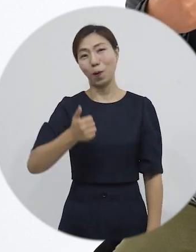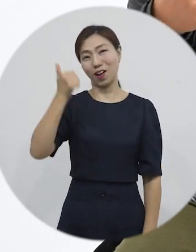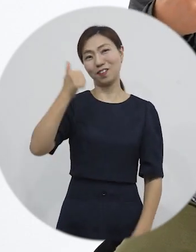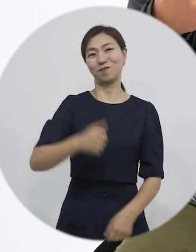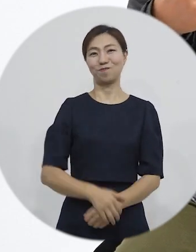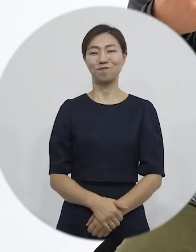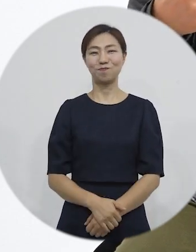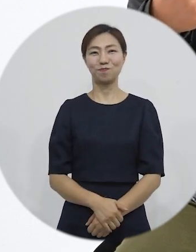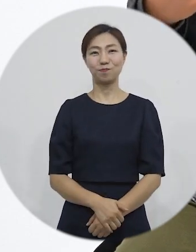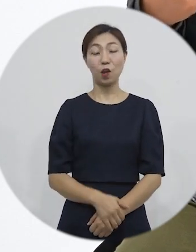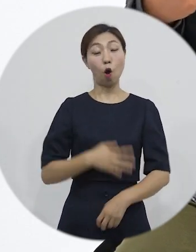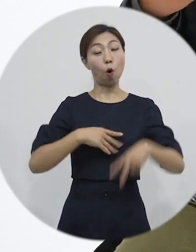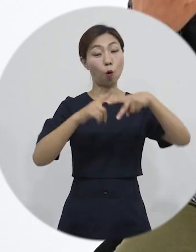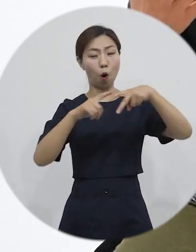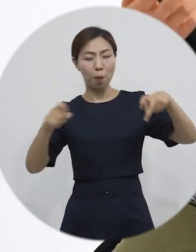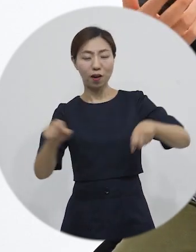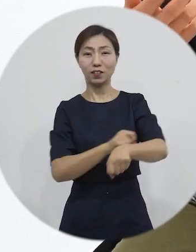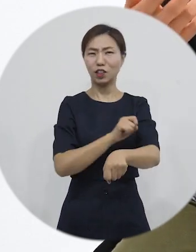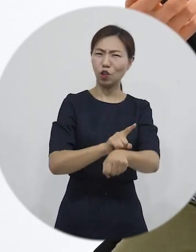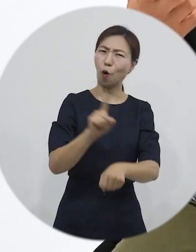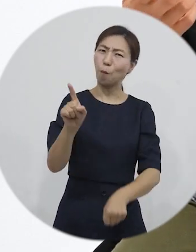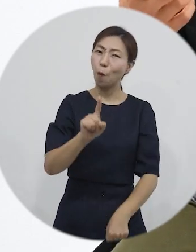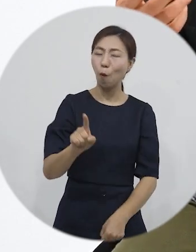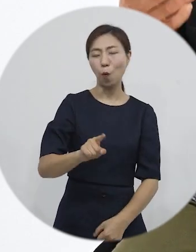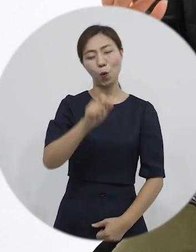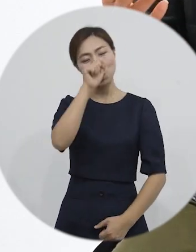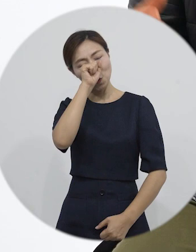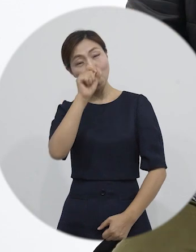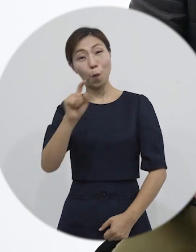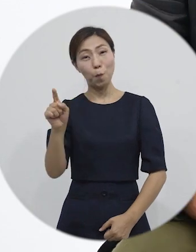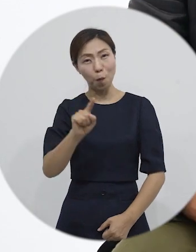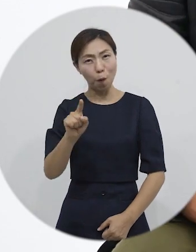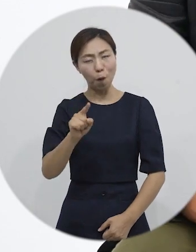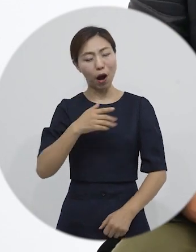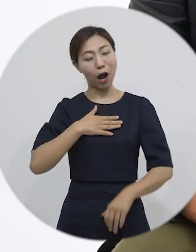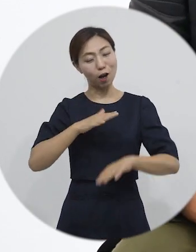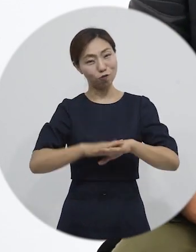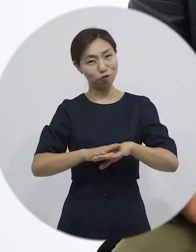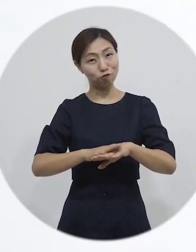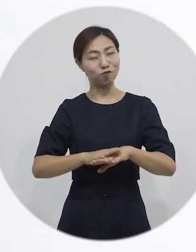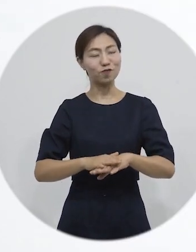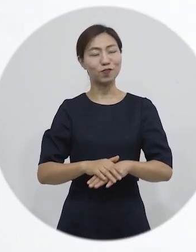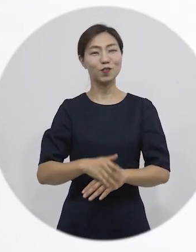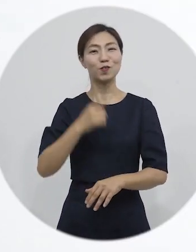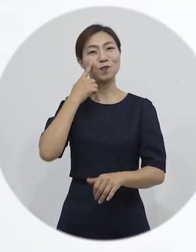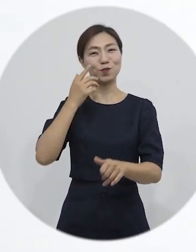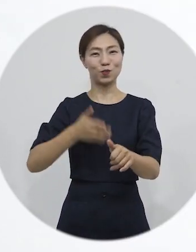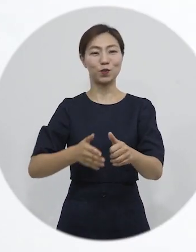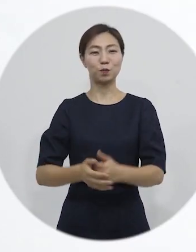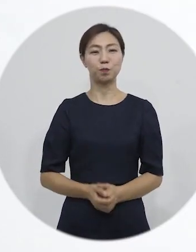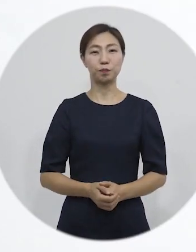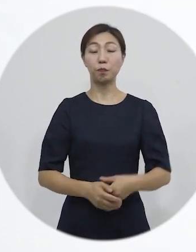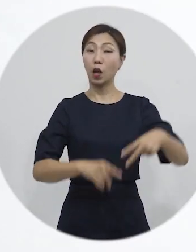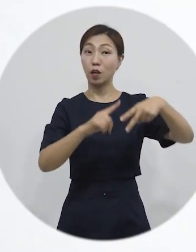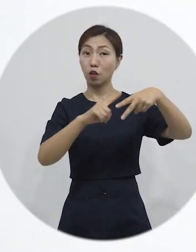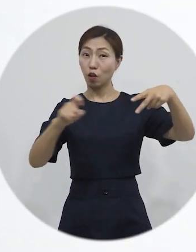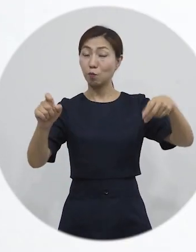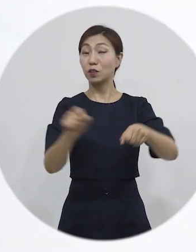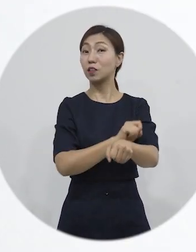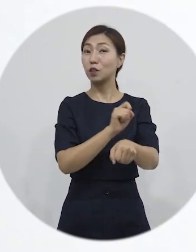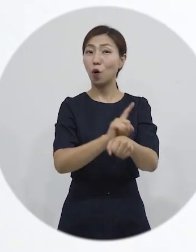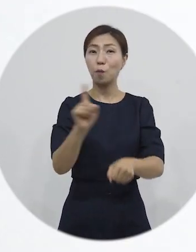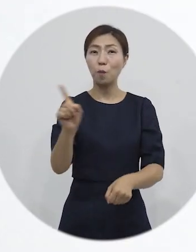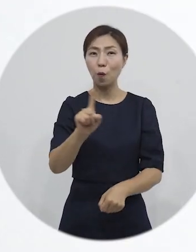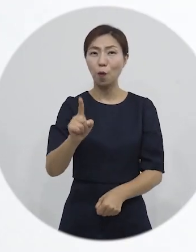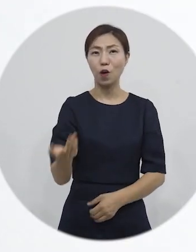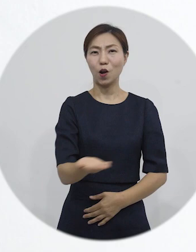동네 제도가 갖고 있는 특징, 장점이 뭐지? 이런 부분을 아는 데 굉장히 도움이 될 것 같습니다. 일단 서대문구는 어떤 특징을 갖고